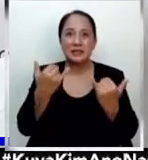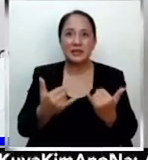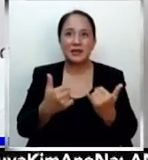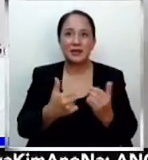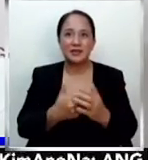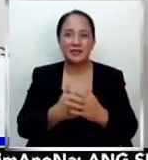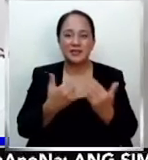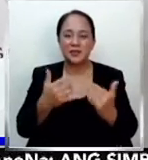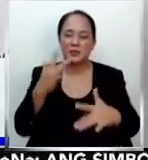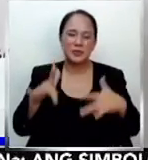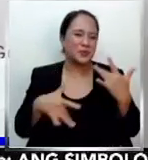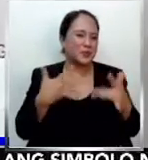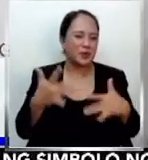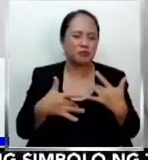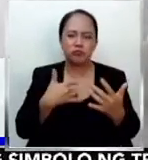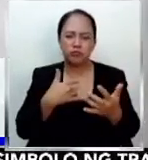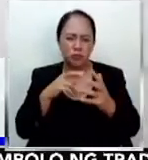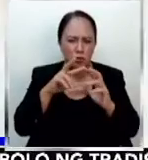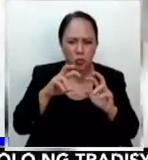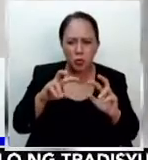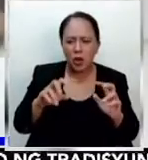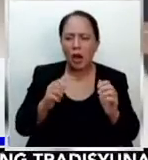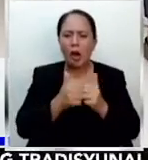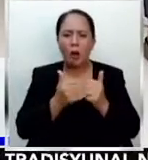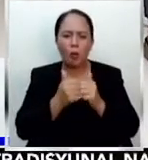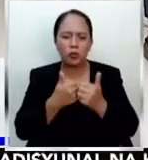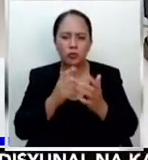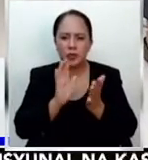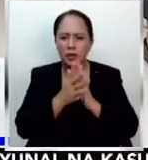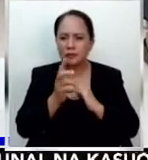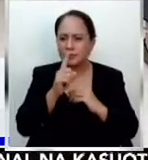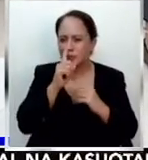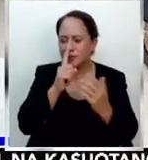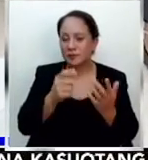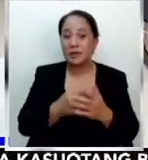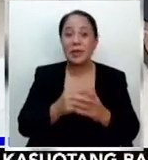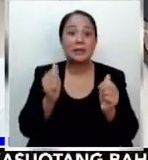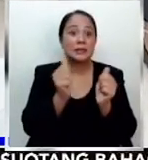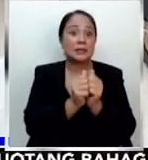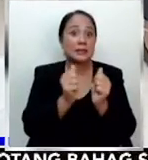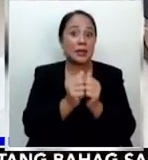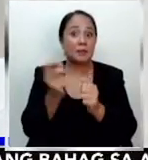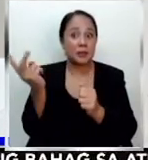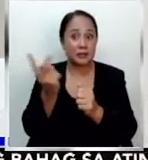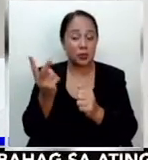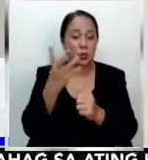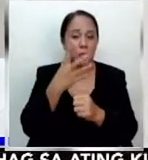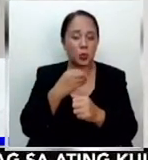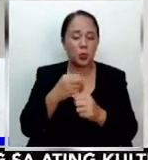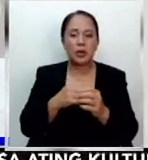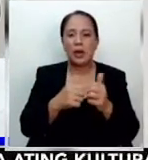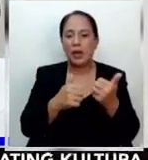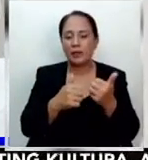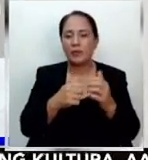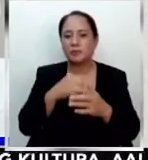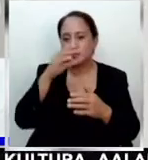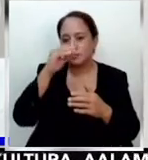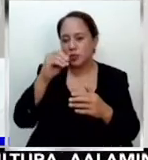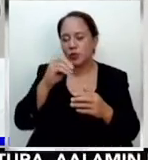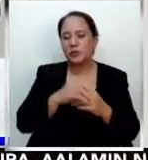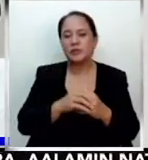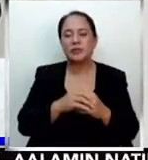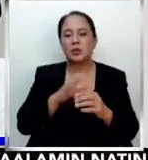excited na ako, pinag-aaralan ko na kung paano maging masungit. Makakasama ni na Allen at Sofia ang Sparkada Boys na kukumpleto